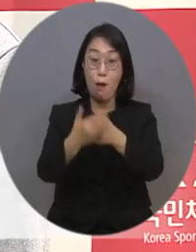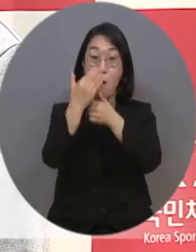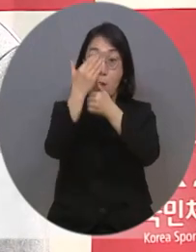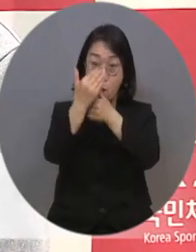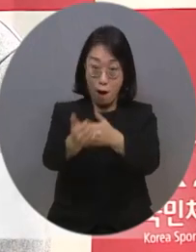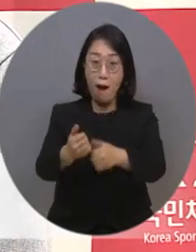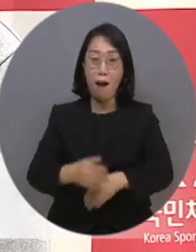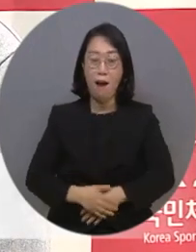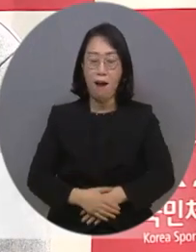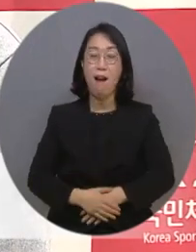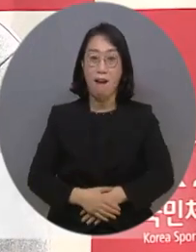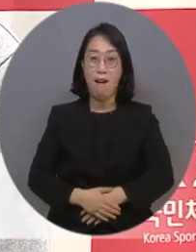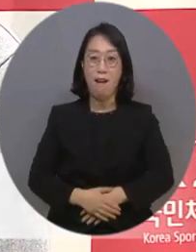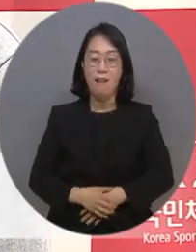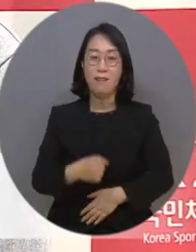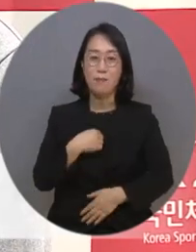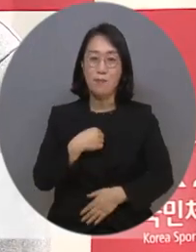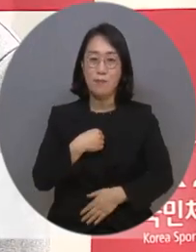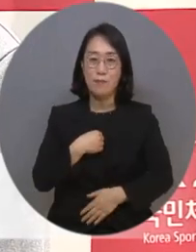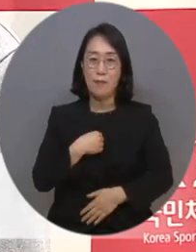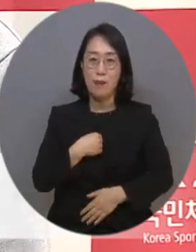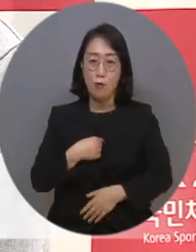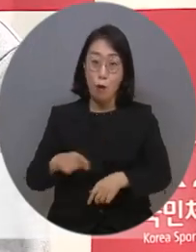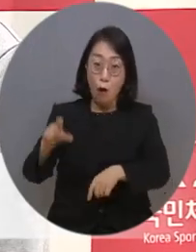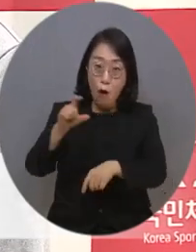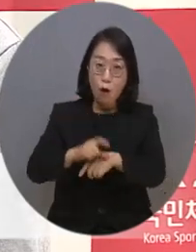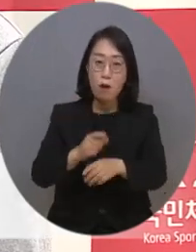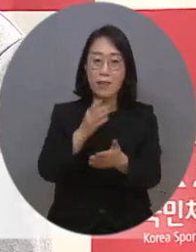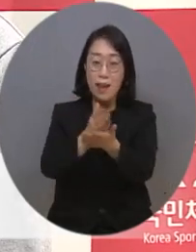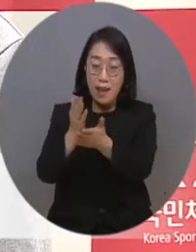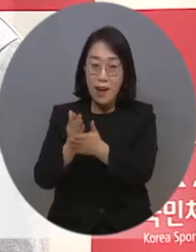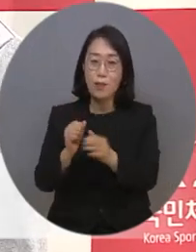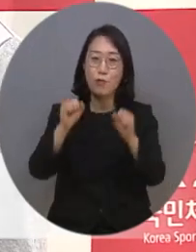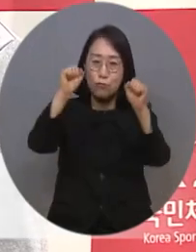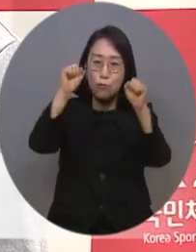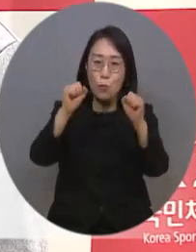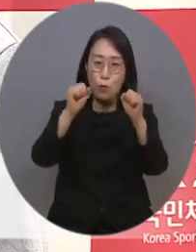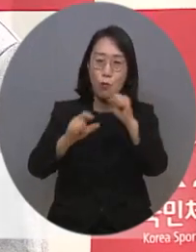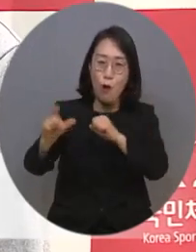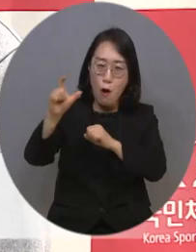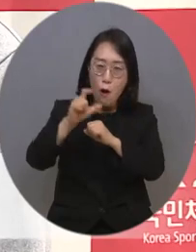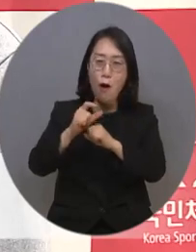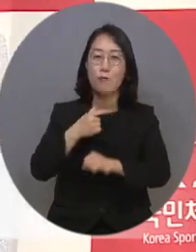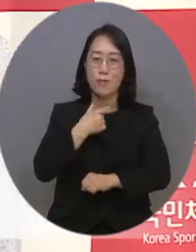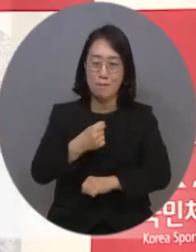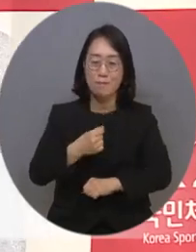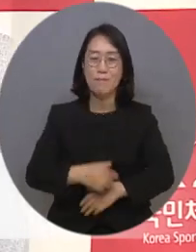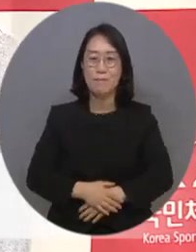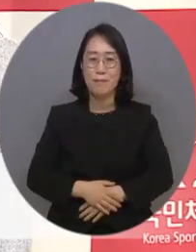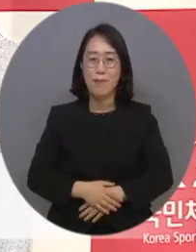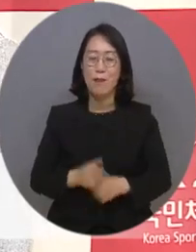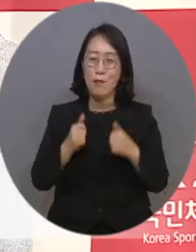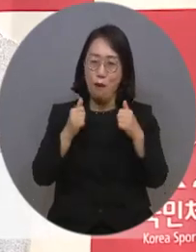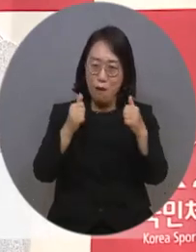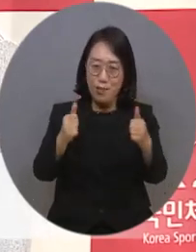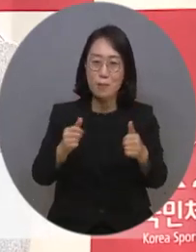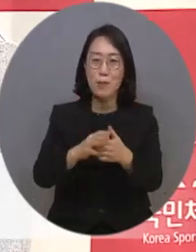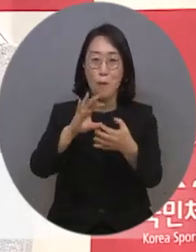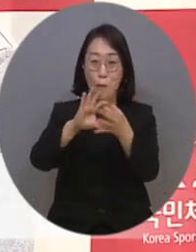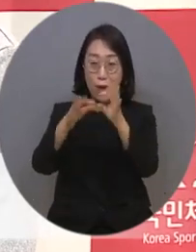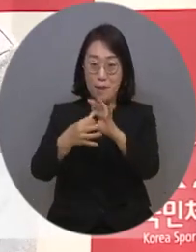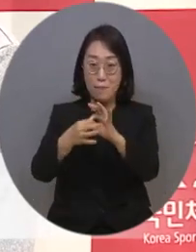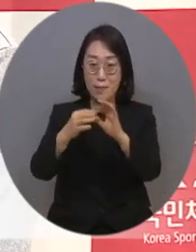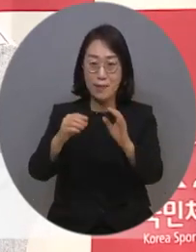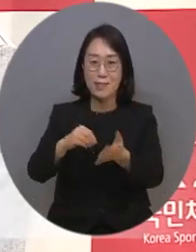올해는 제안을 받았었어 가지고 거기서 되게 다양한 스포츠를 많이 접목해 봤다 벌집에서